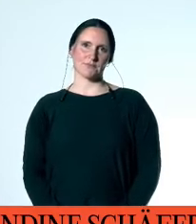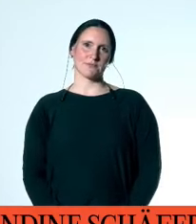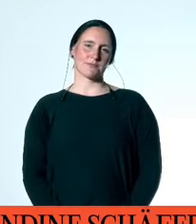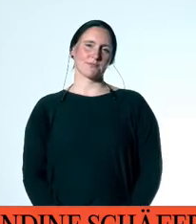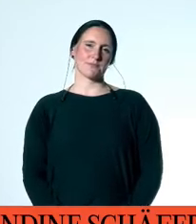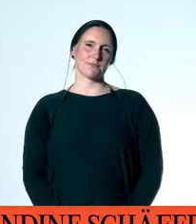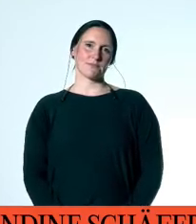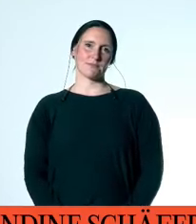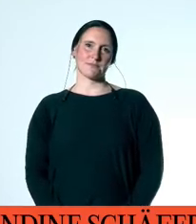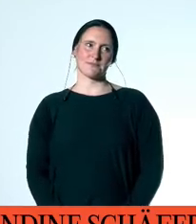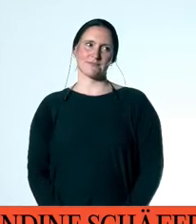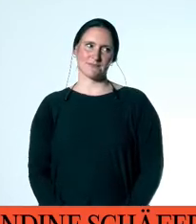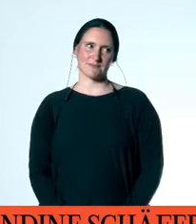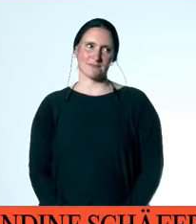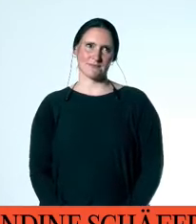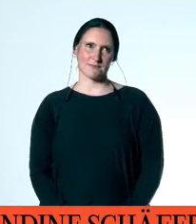Mareya.